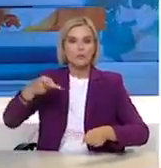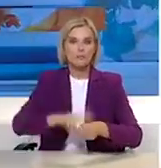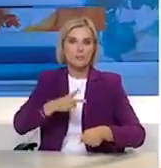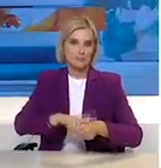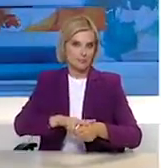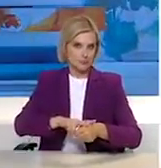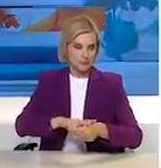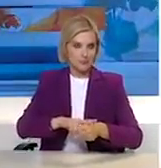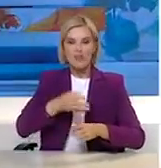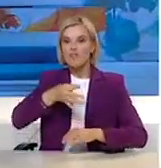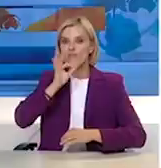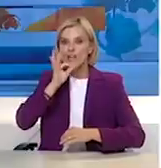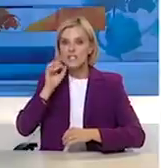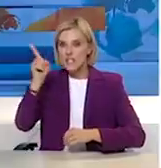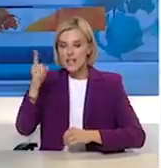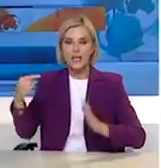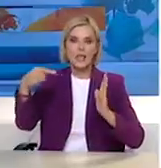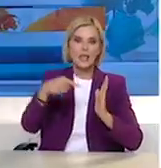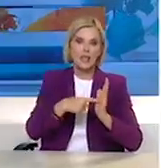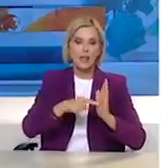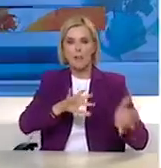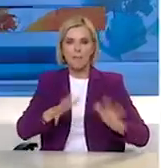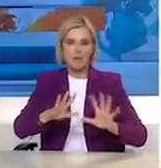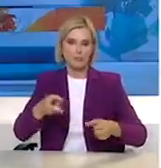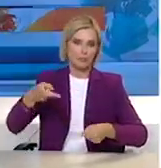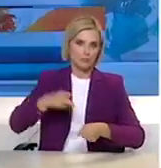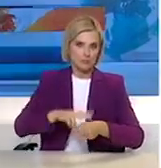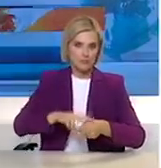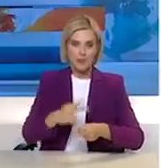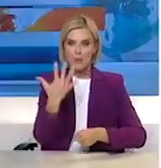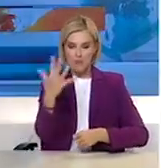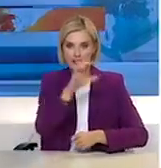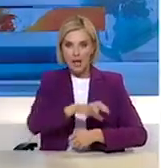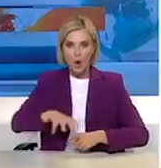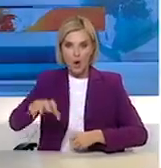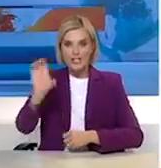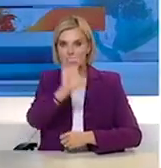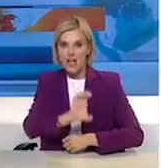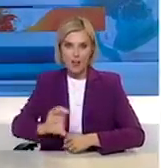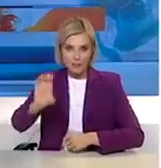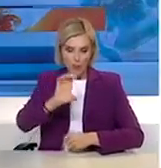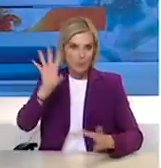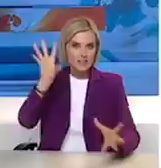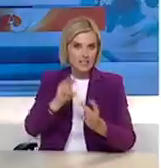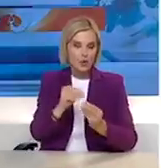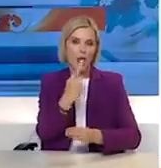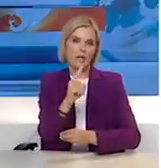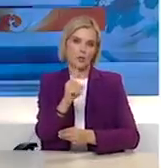θανάτους και η Βραζιλία 1.000 περίπου θανάτους και 5 χώρες στην Ευρώπη περισσότερους από 100 θανάτους σε μία